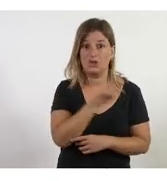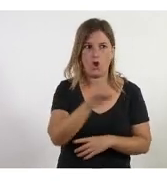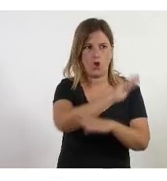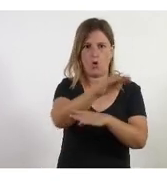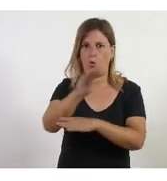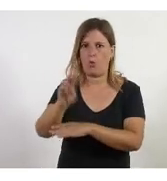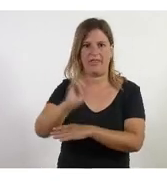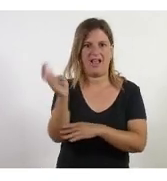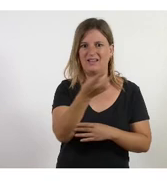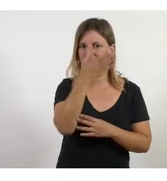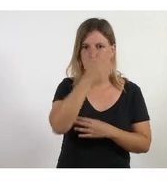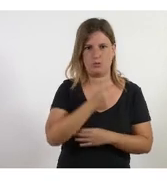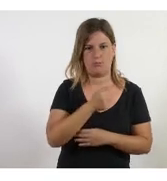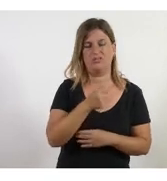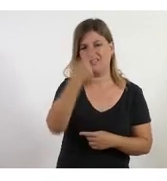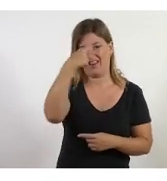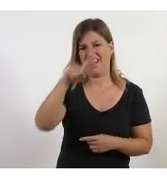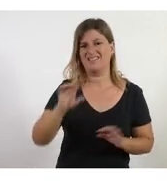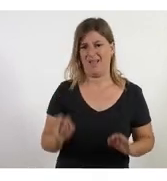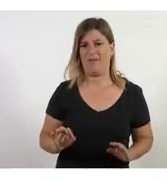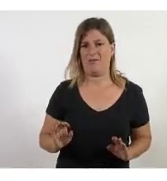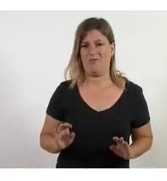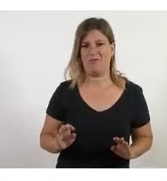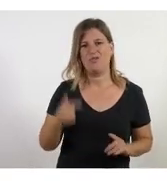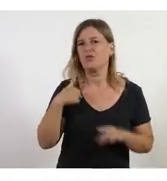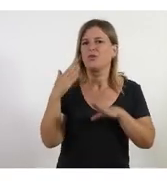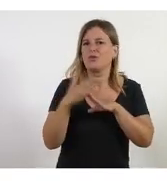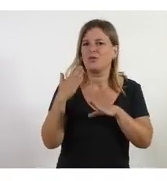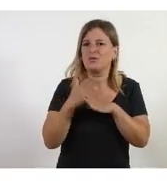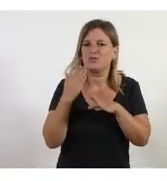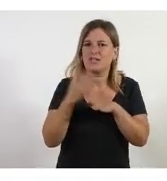de les altres persones, i això ja ho sabeu. Jo sempre penso,